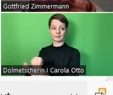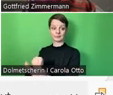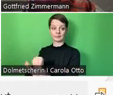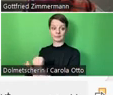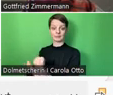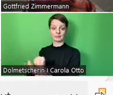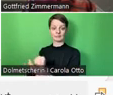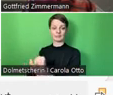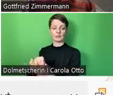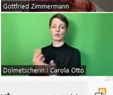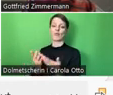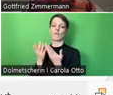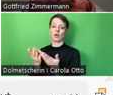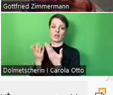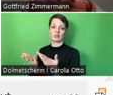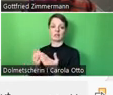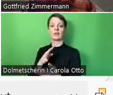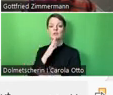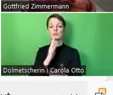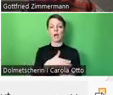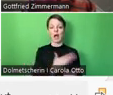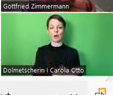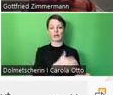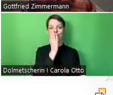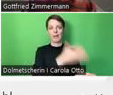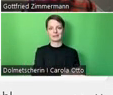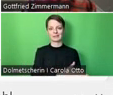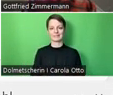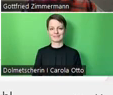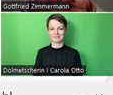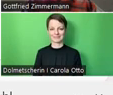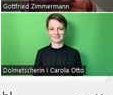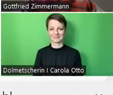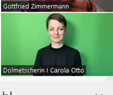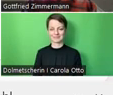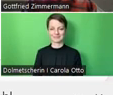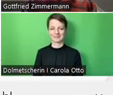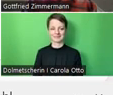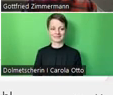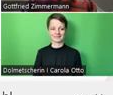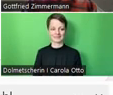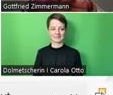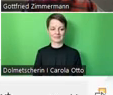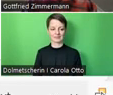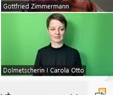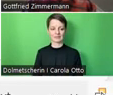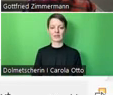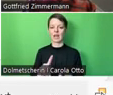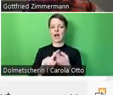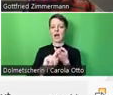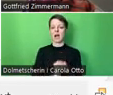Seite. vorgelesen, Sprachausgabe wird beendet. genau an der Stelle vorgelesen, als wo der Anker